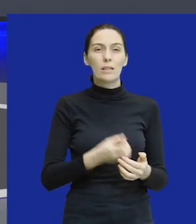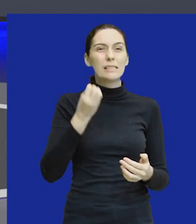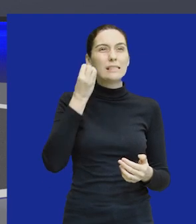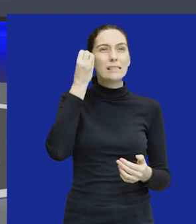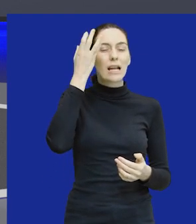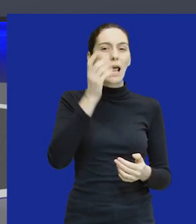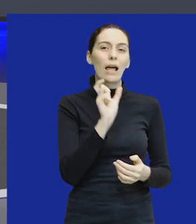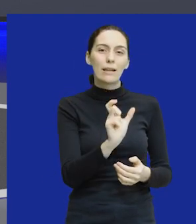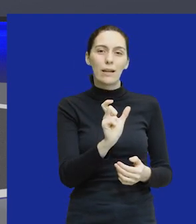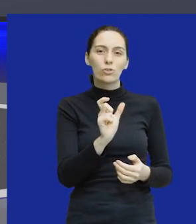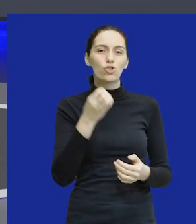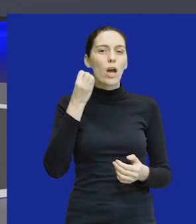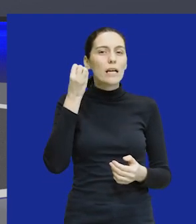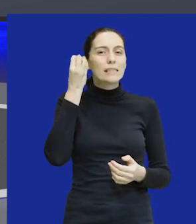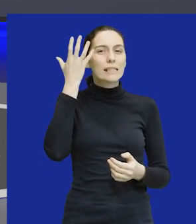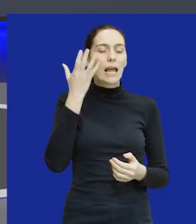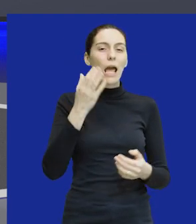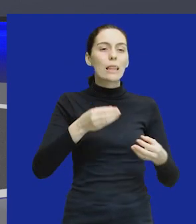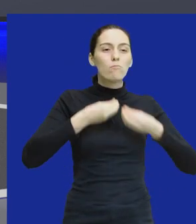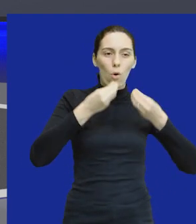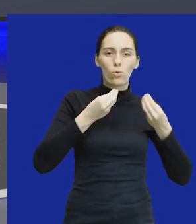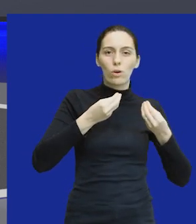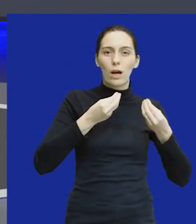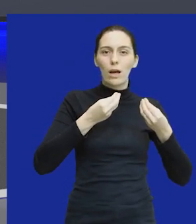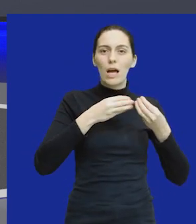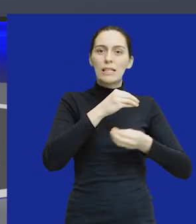zrele riječi, zrele poruke, Svetog pisma,